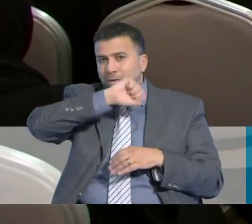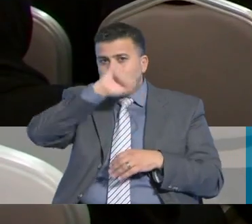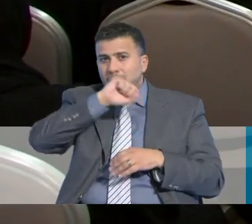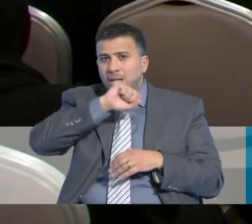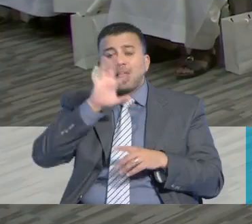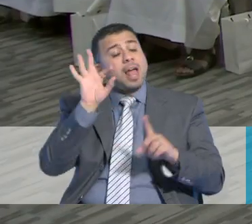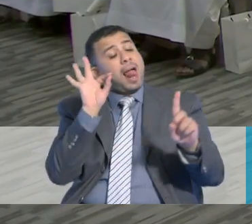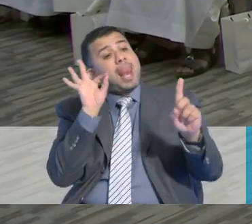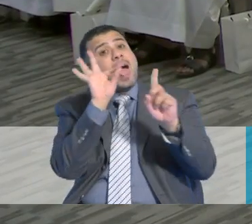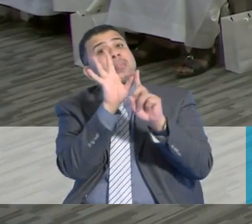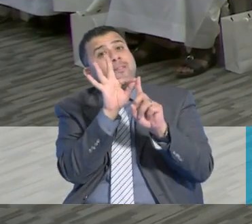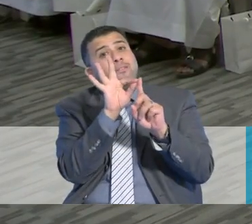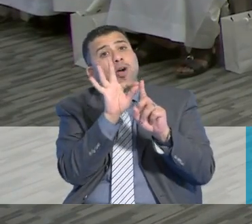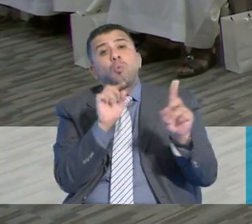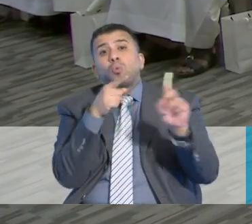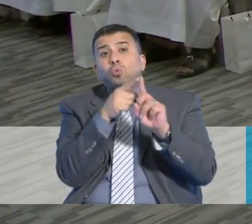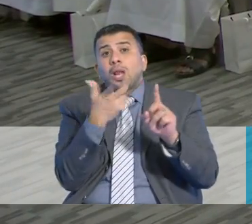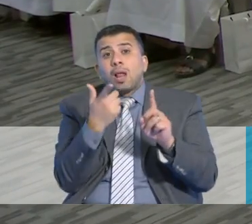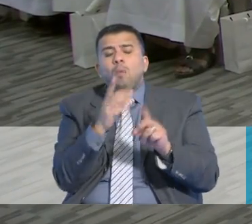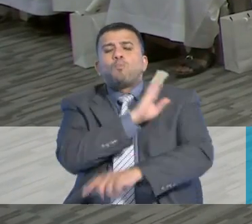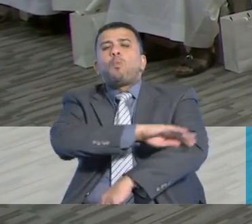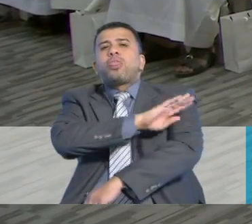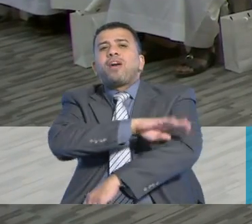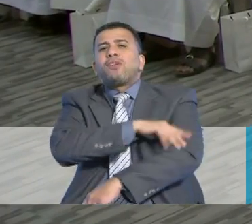للإمارة، تحقيقا لهدف الوصول إلى